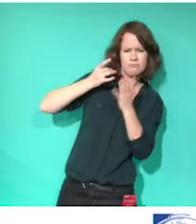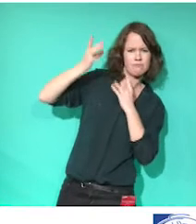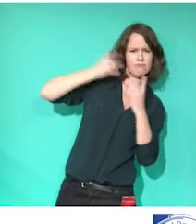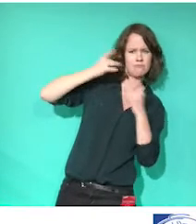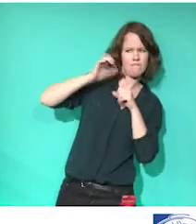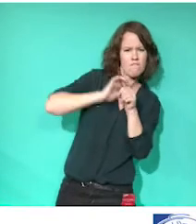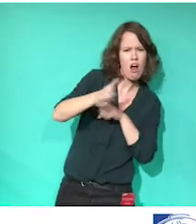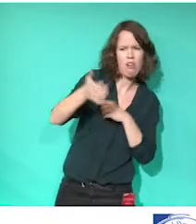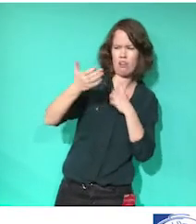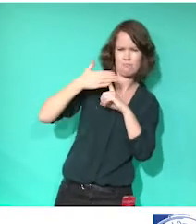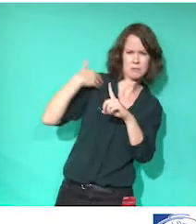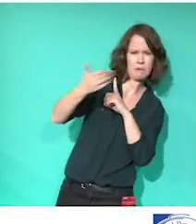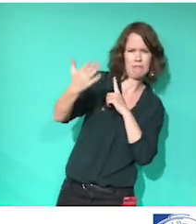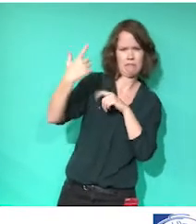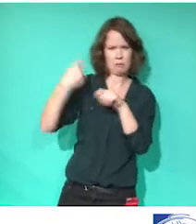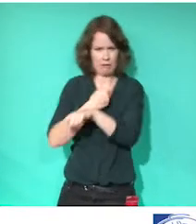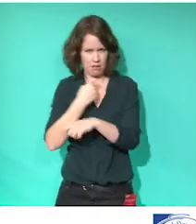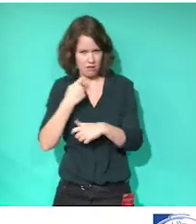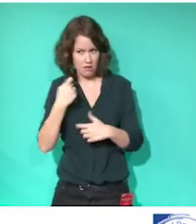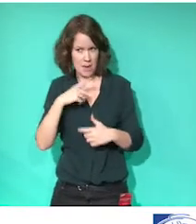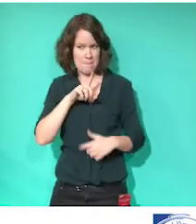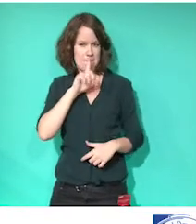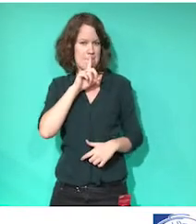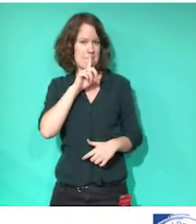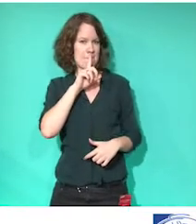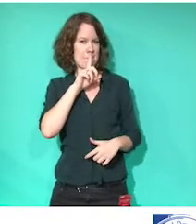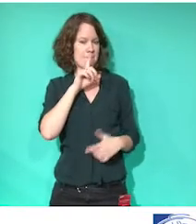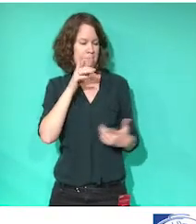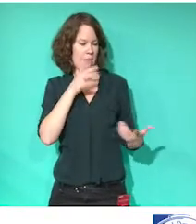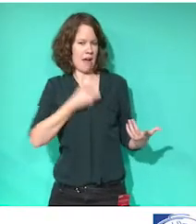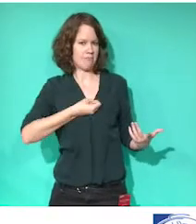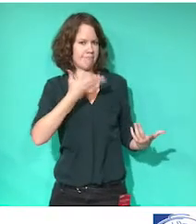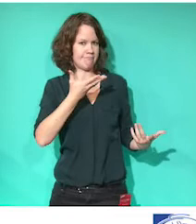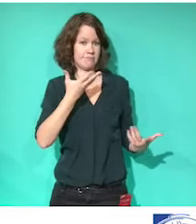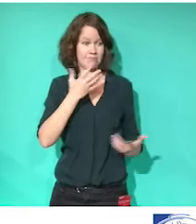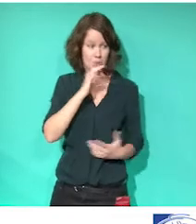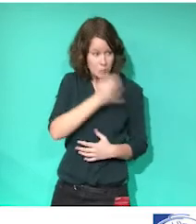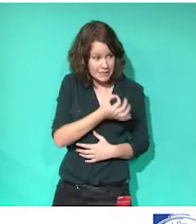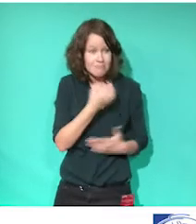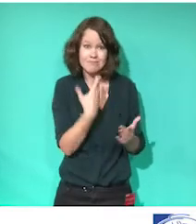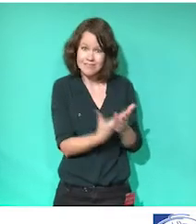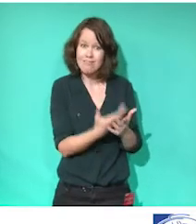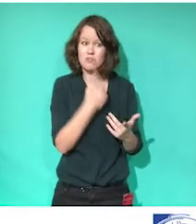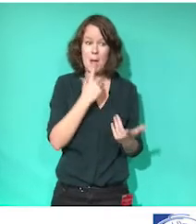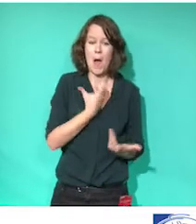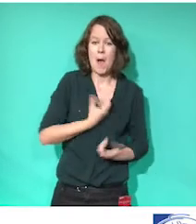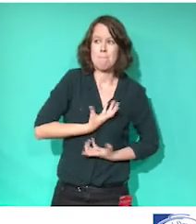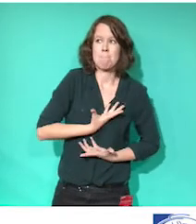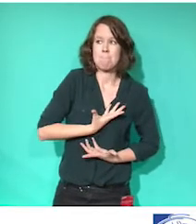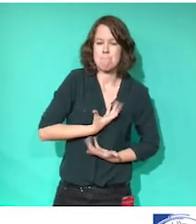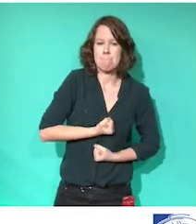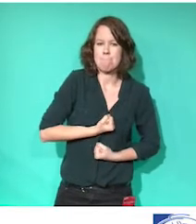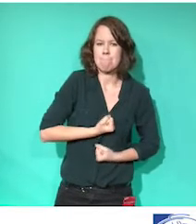maltraitées, oui. Violées, harcelées. Exactement. Et qui se sont tues parce qu'elles n'avaient pas les moyens de s'exprimer. Bien sûr, elles n'avaient pas le moyen de s'exprimer. Aujourd'hui, elles peuvent